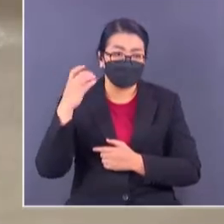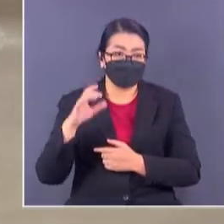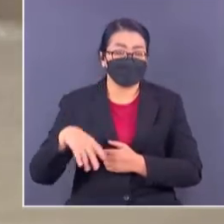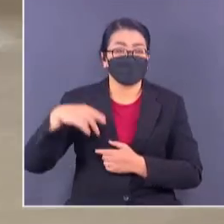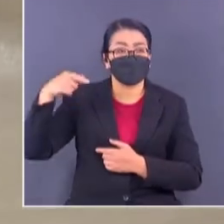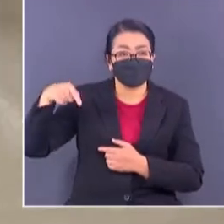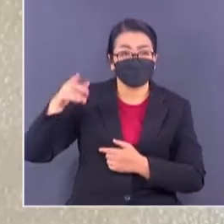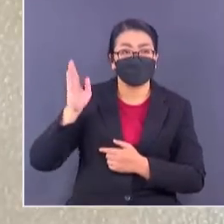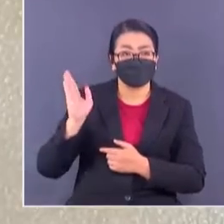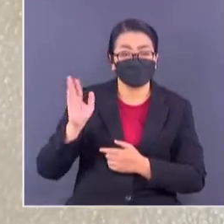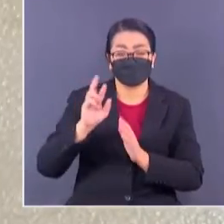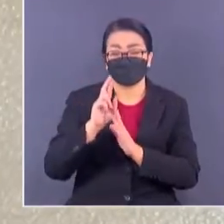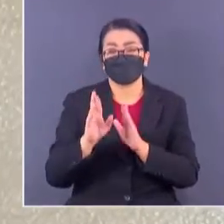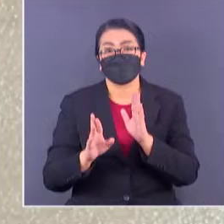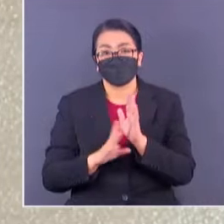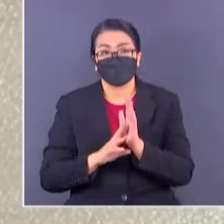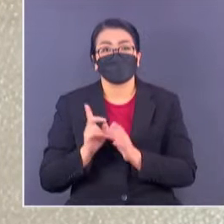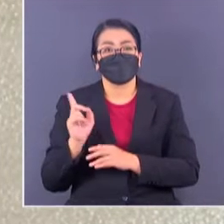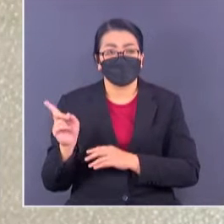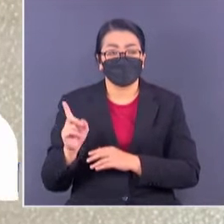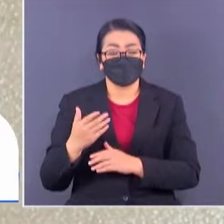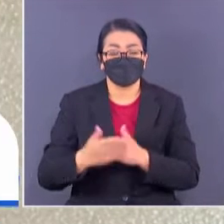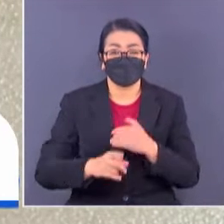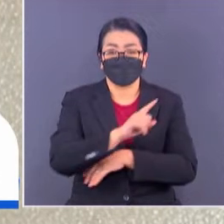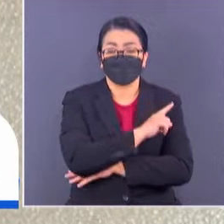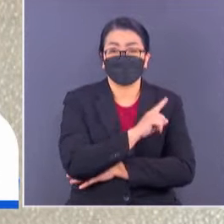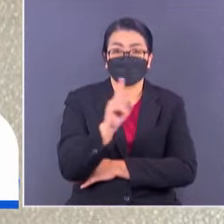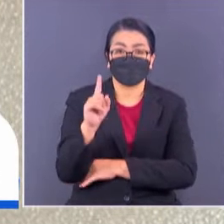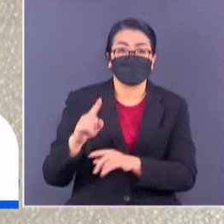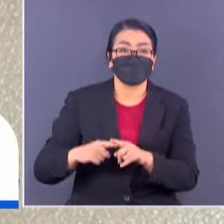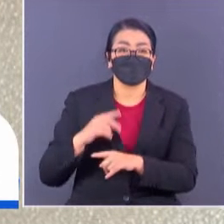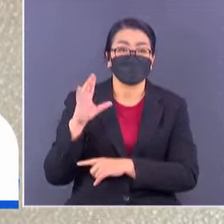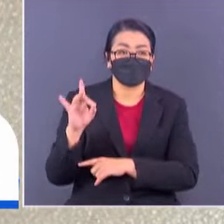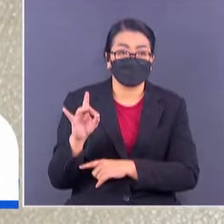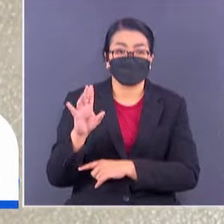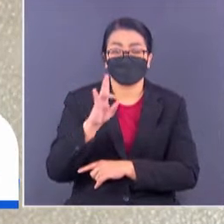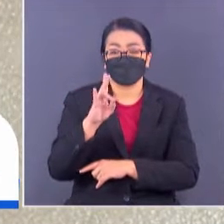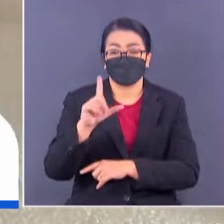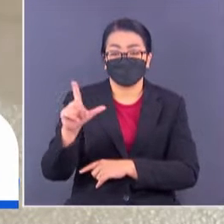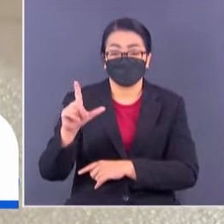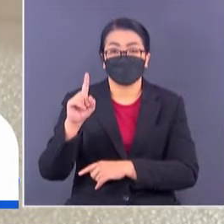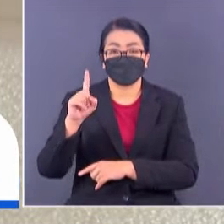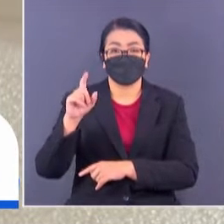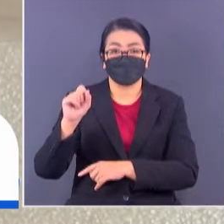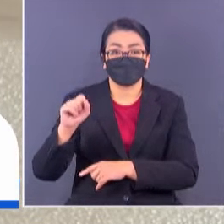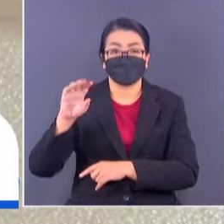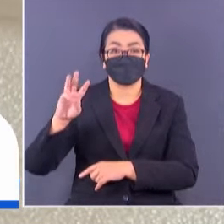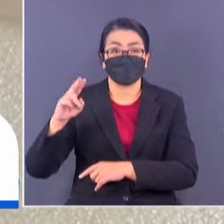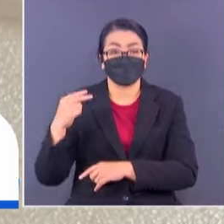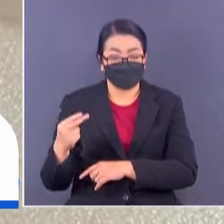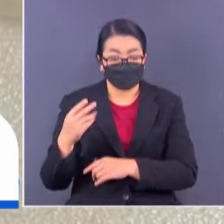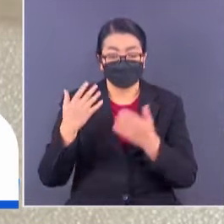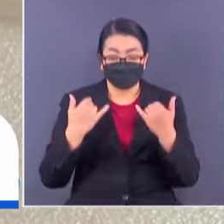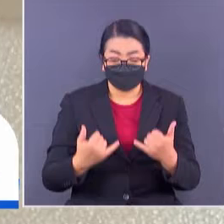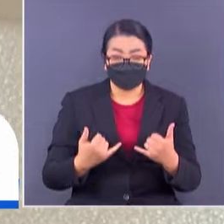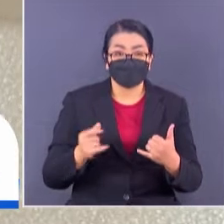ตังก็ผ่านทางระบบของกองสลากเขาเนี่ยแหละครับงวดวันที่1สิงหาคมจำนวนเนี่ย 7,160,000 ใบนะครับและงว